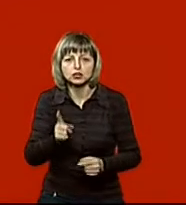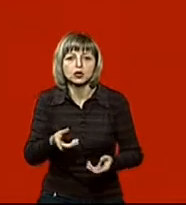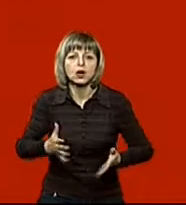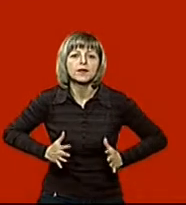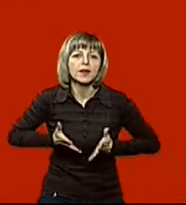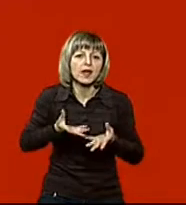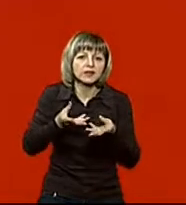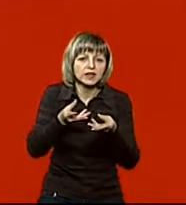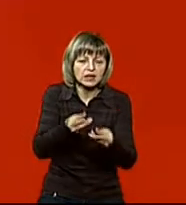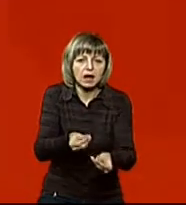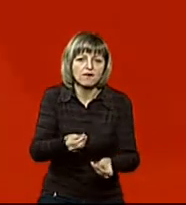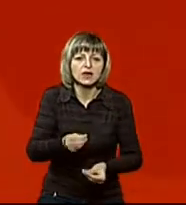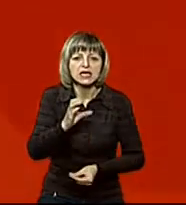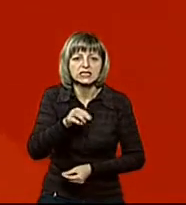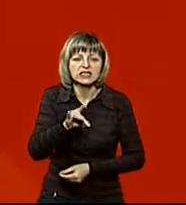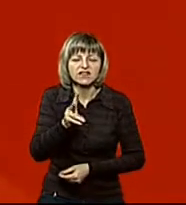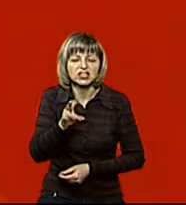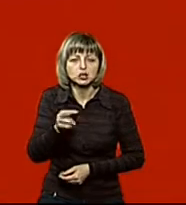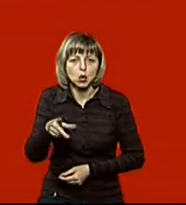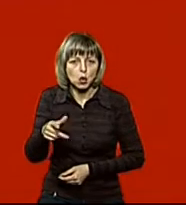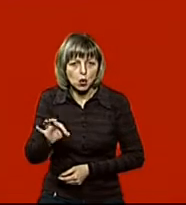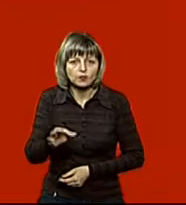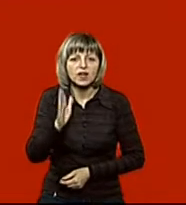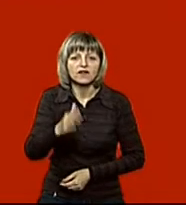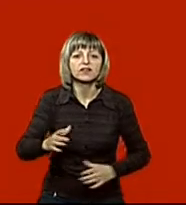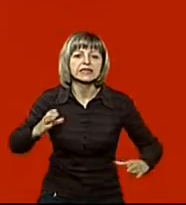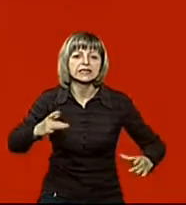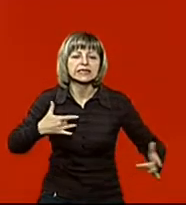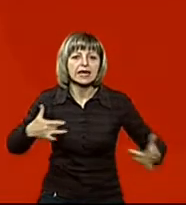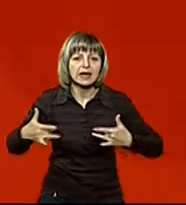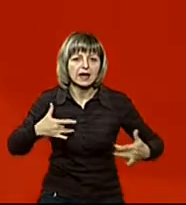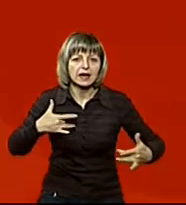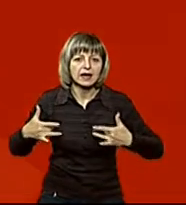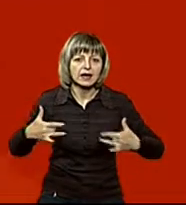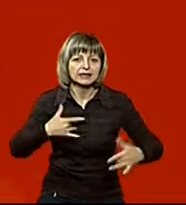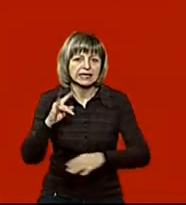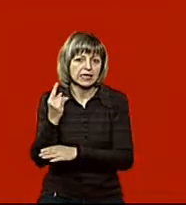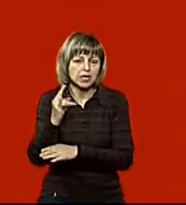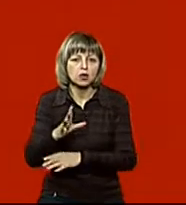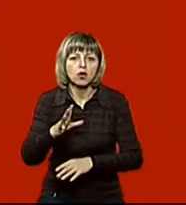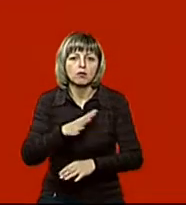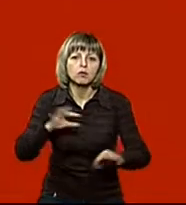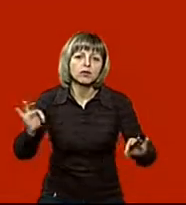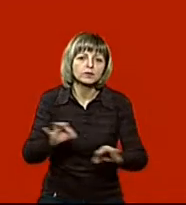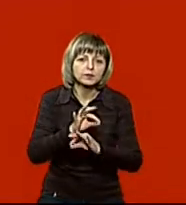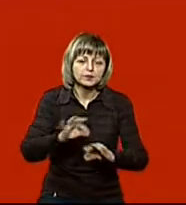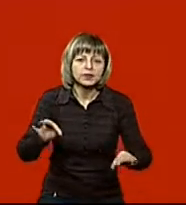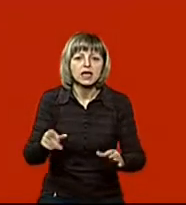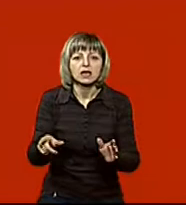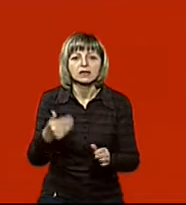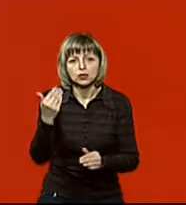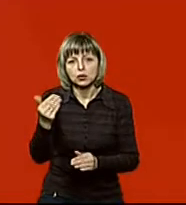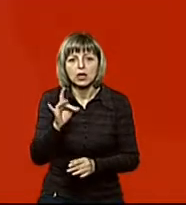надихав Стравінського. У Волинському академічному обласному театрі «Ляльок» відбувся концерт фортепіанної музики з творів